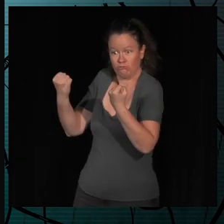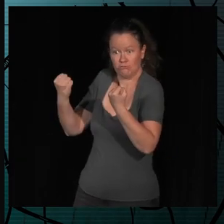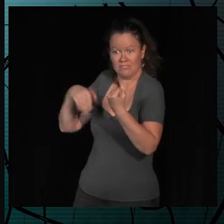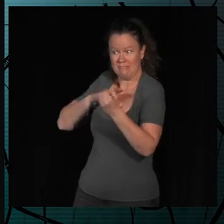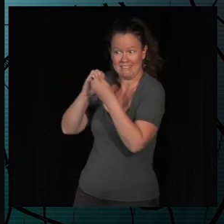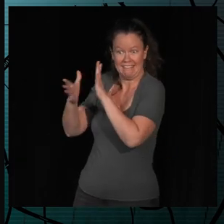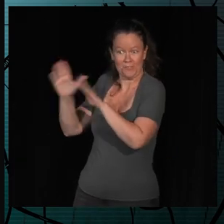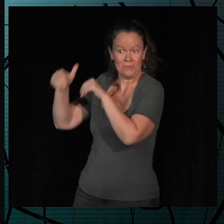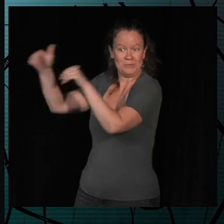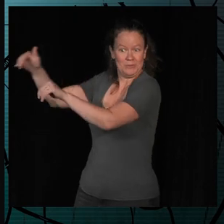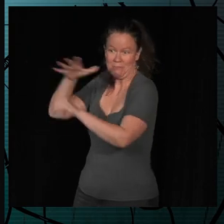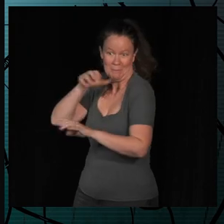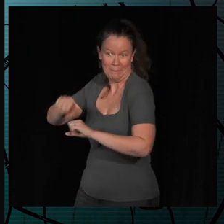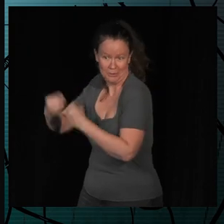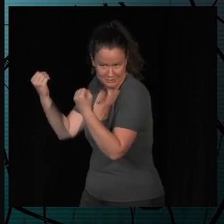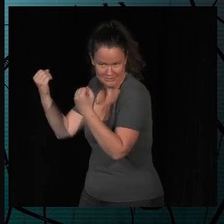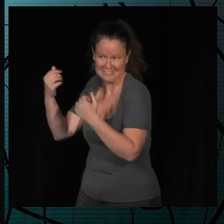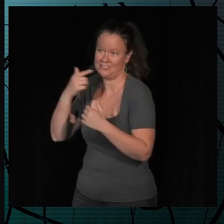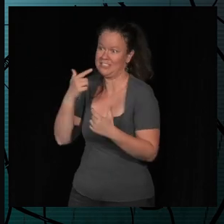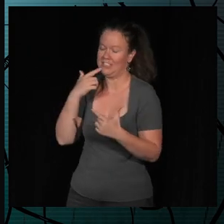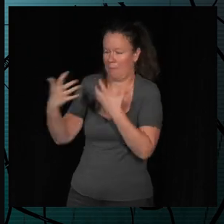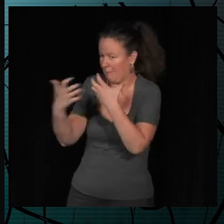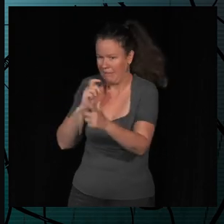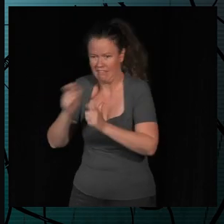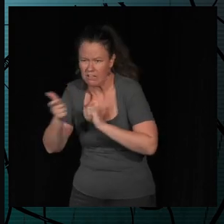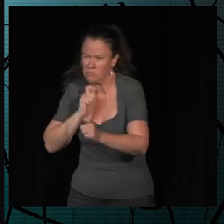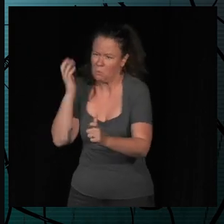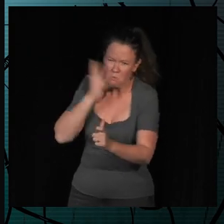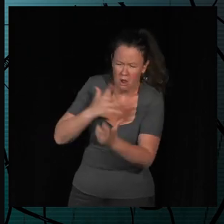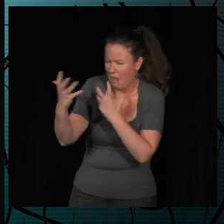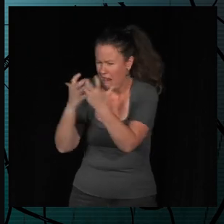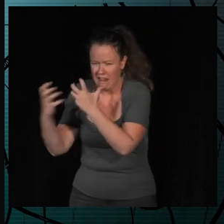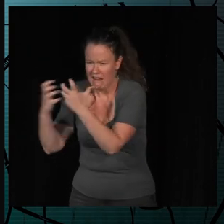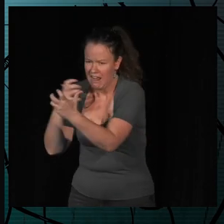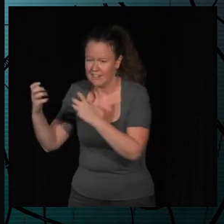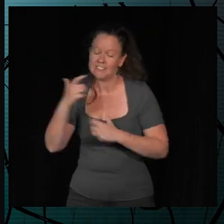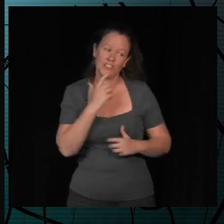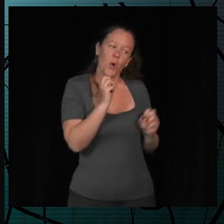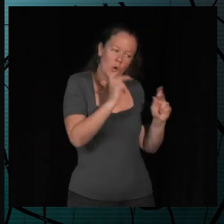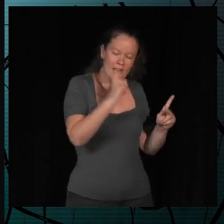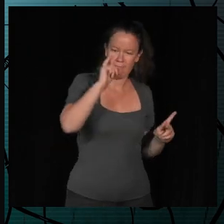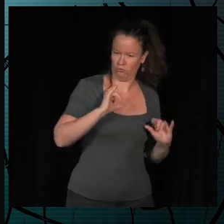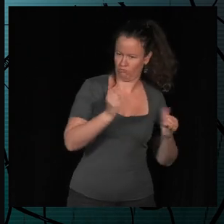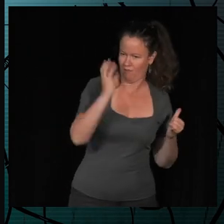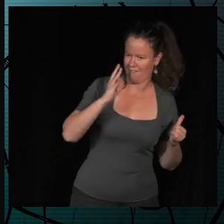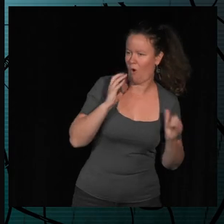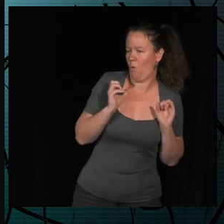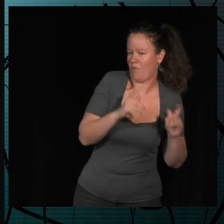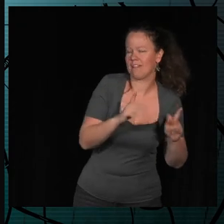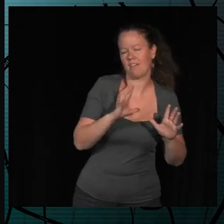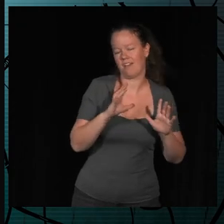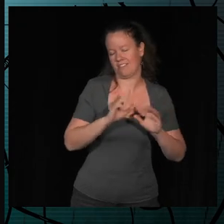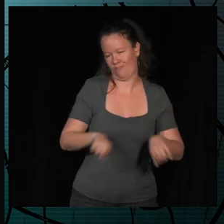gamers à un moment c'est pas exactement les mêmes jeux et du coup il y a quand même un fossé à certains moments alors après bien sûr heureusement on a des familles où on joue